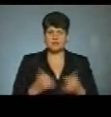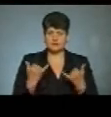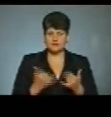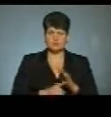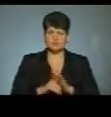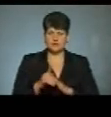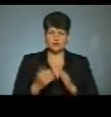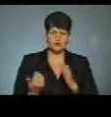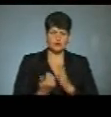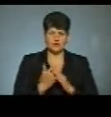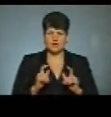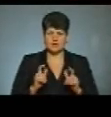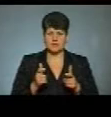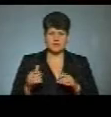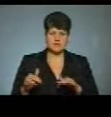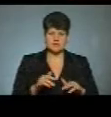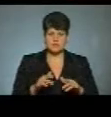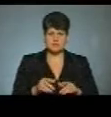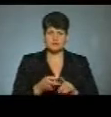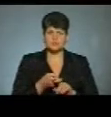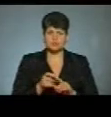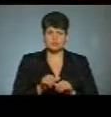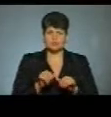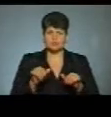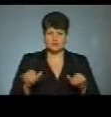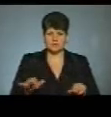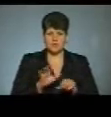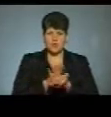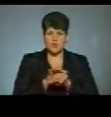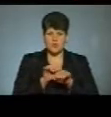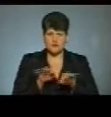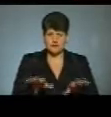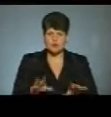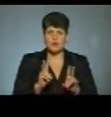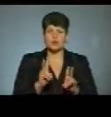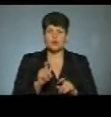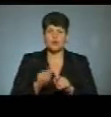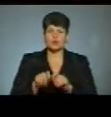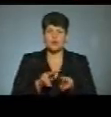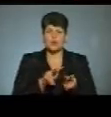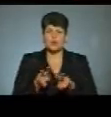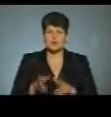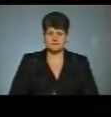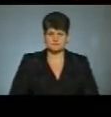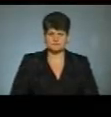нові карантинні заходи через поширення коронавірусу. Чи дотримуються їх тернополяни та хто це контролює? Далі у